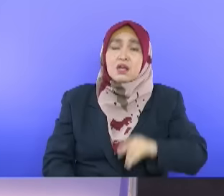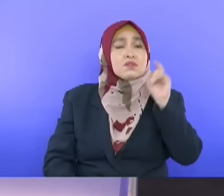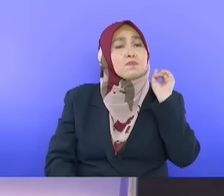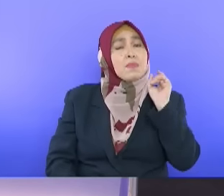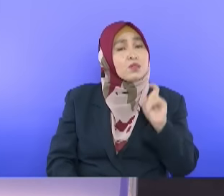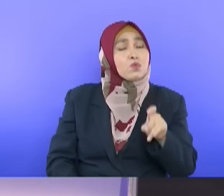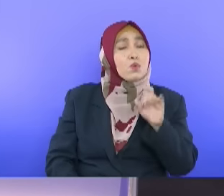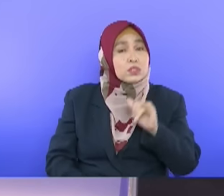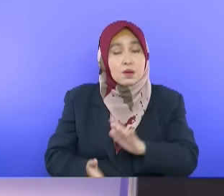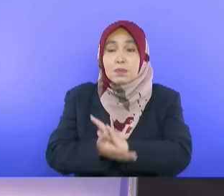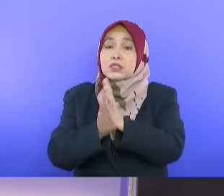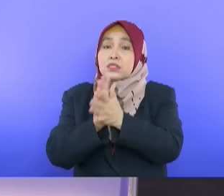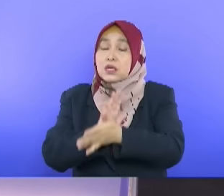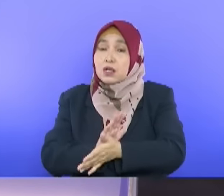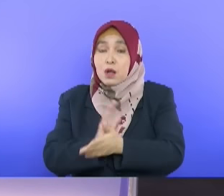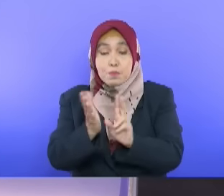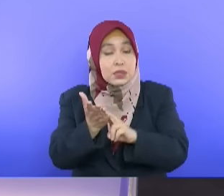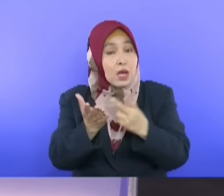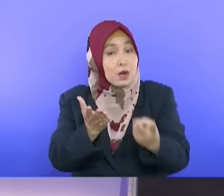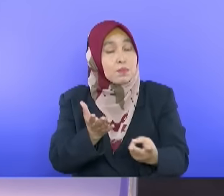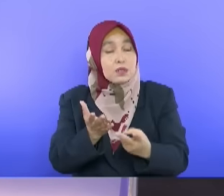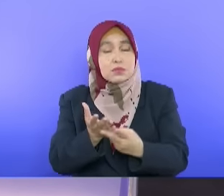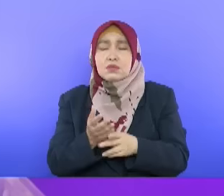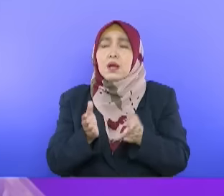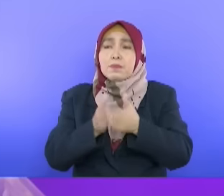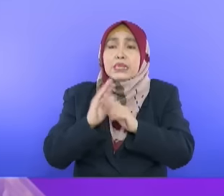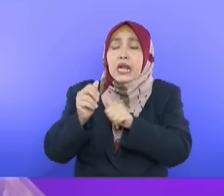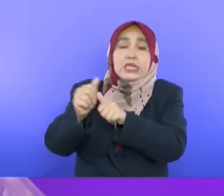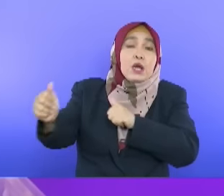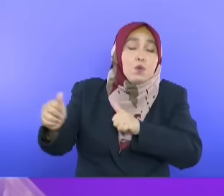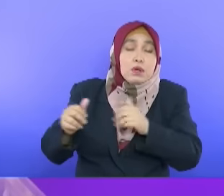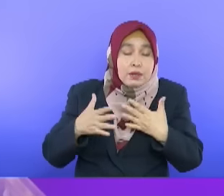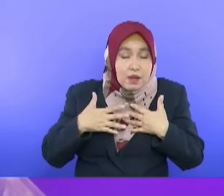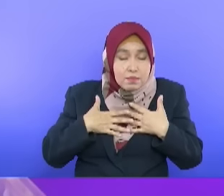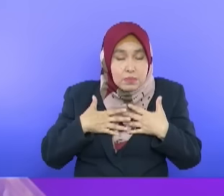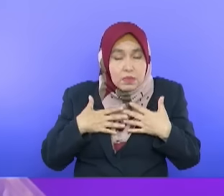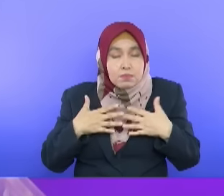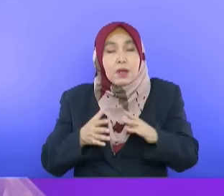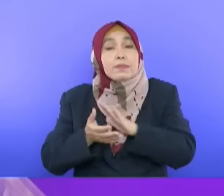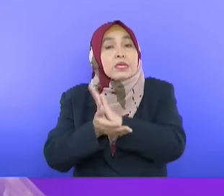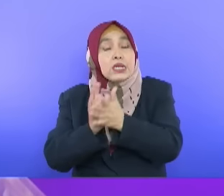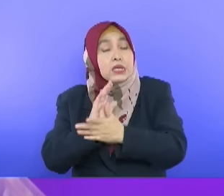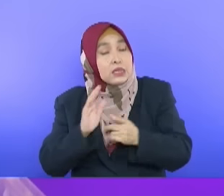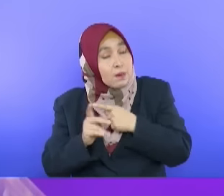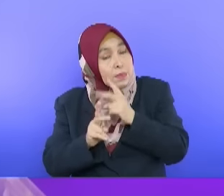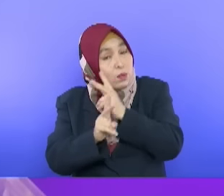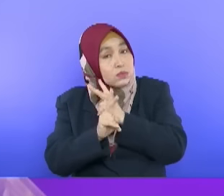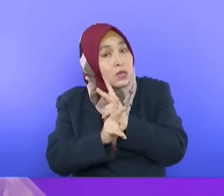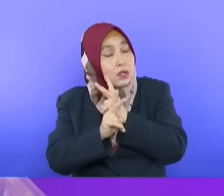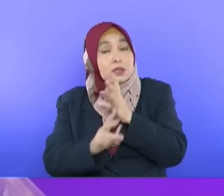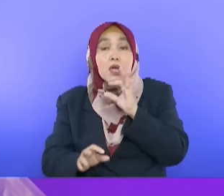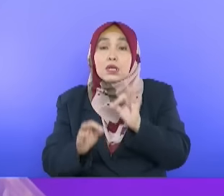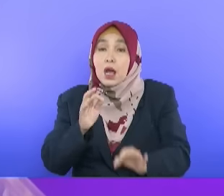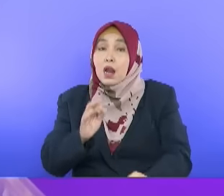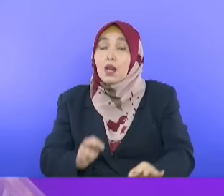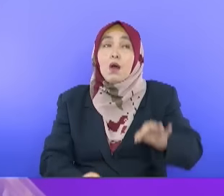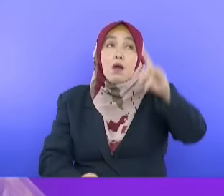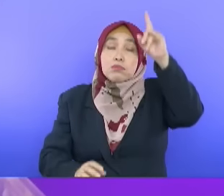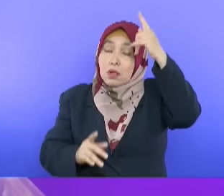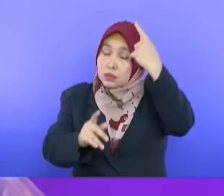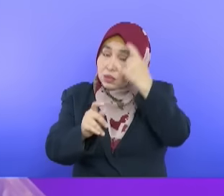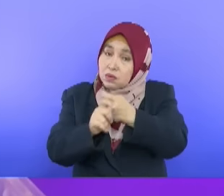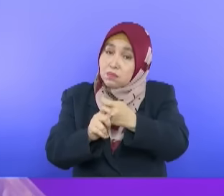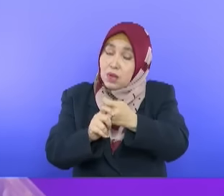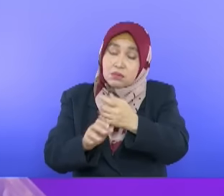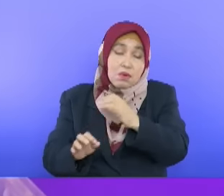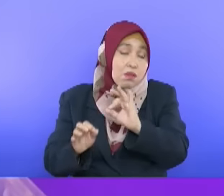patut menjadi pendabur contohnya maksudnya ialah kita perlu jaga-jaga kalau Allah tentukan tentukan